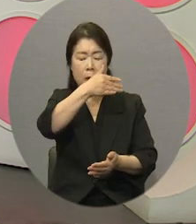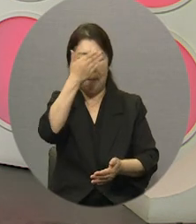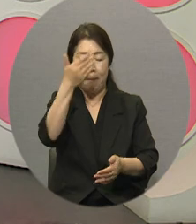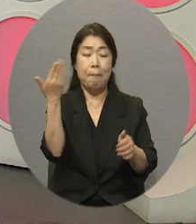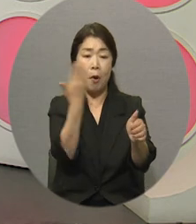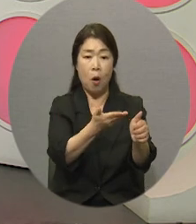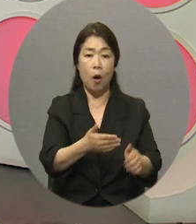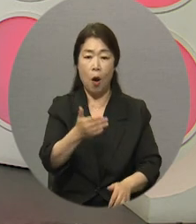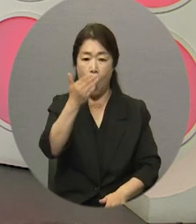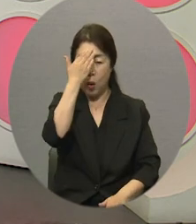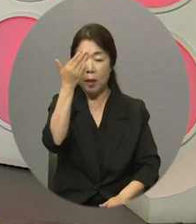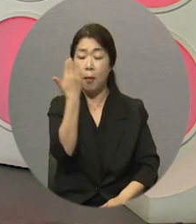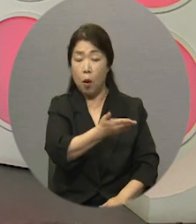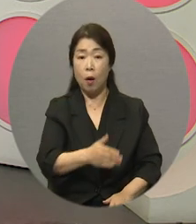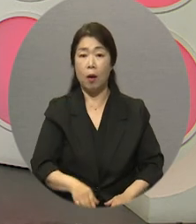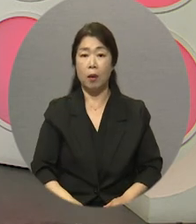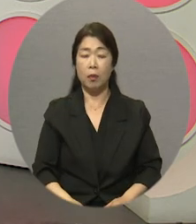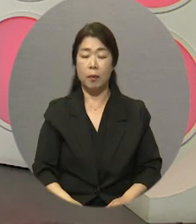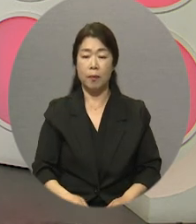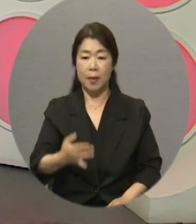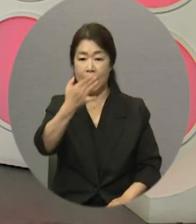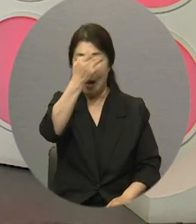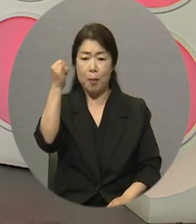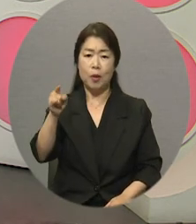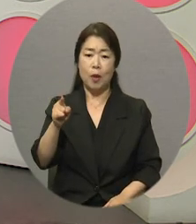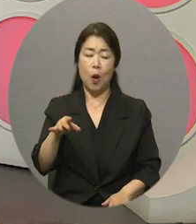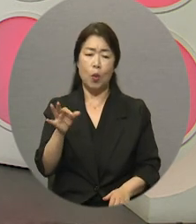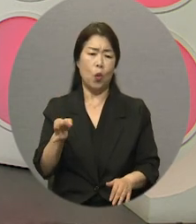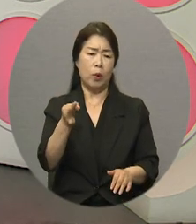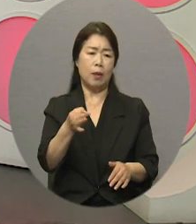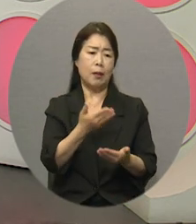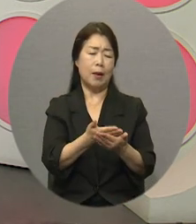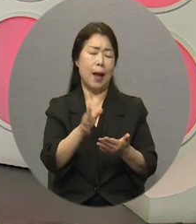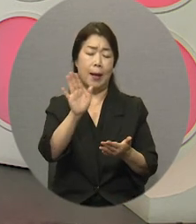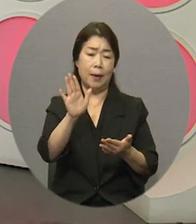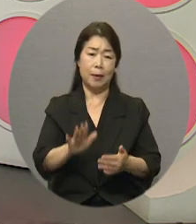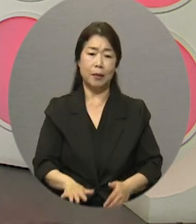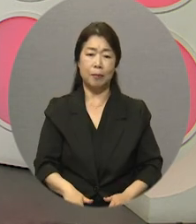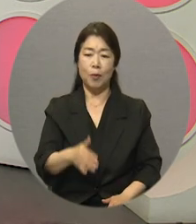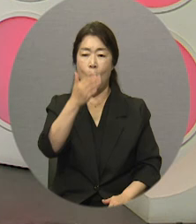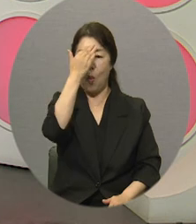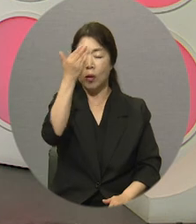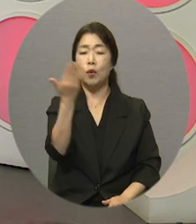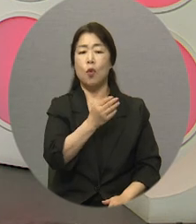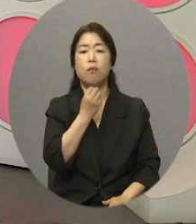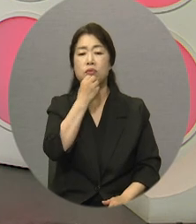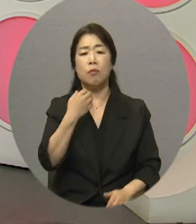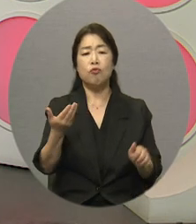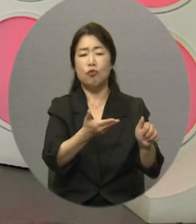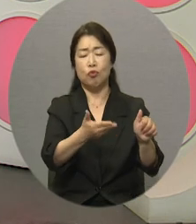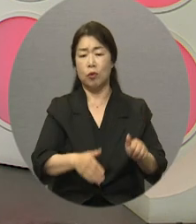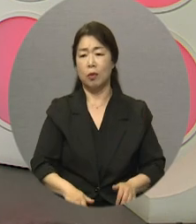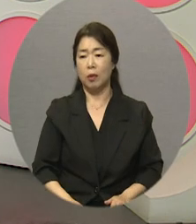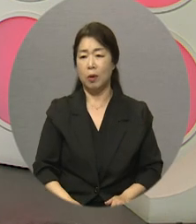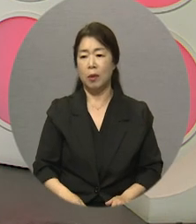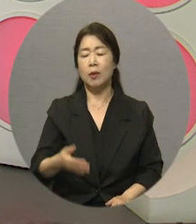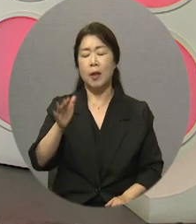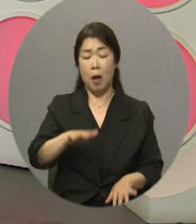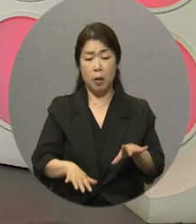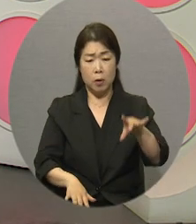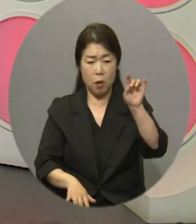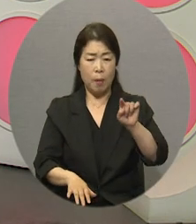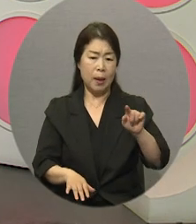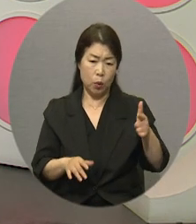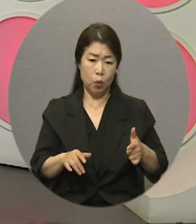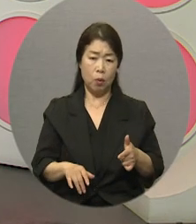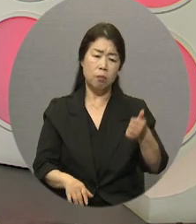하셨습니다. 할머니께서는 제게 돈을 안 받고 준다는 것이었죠. 이런 일은 처음이 아니라 정말 고맙기도 하고